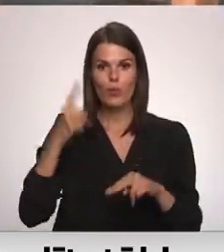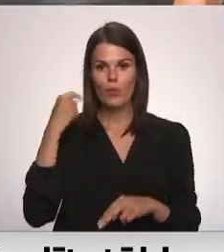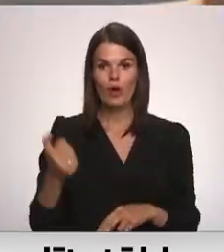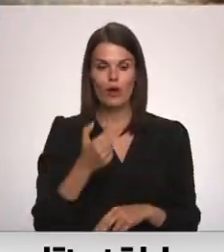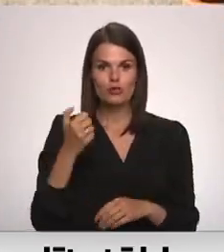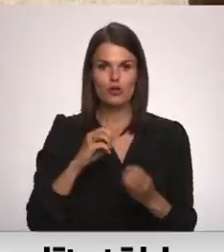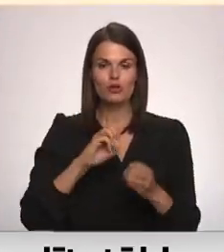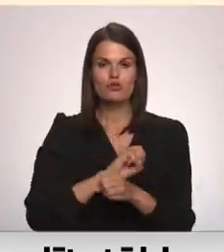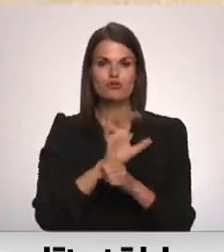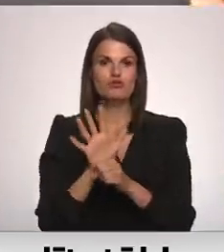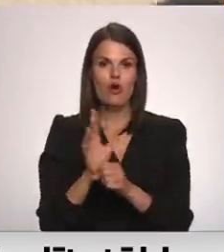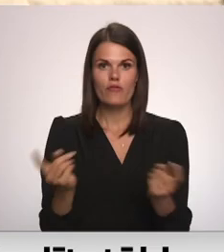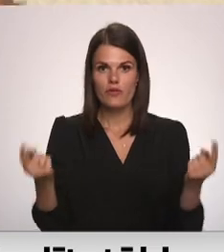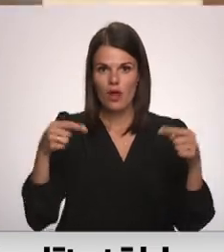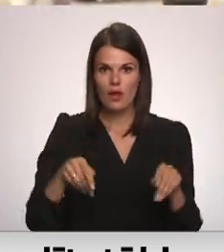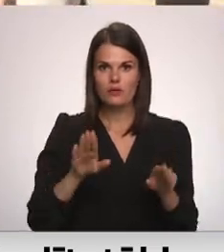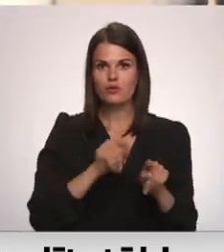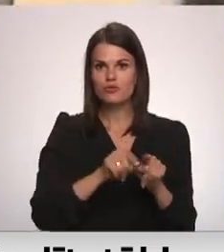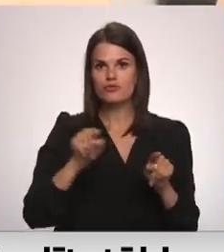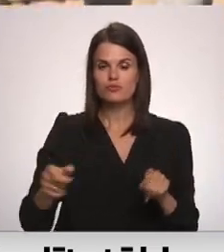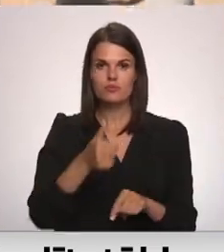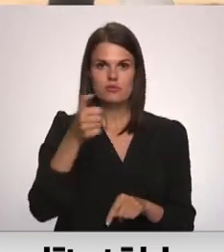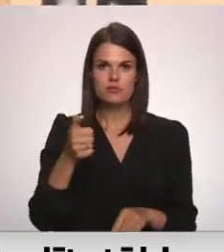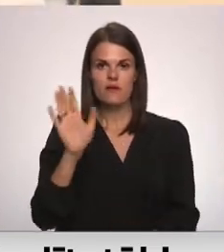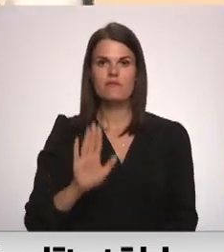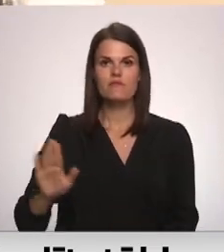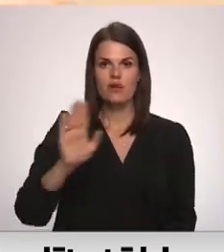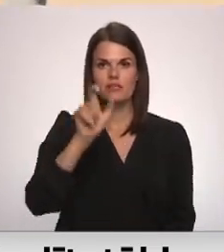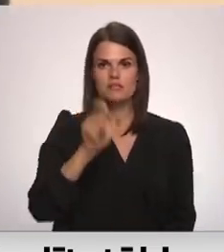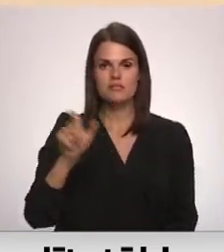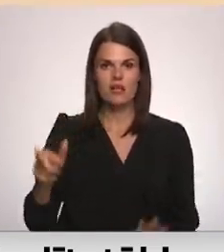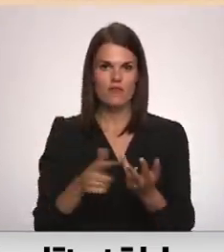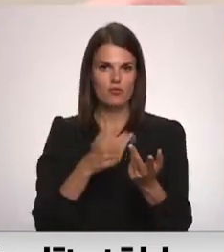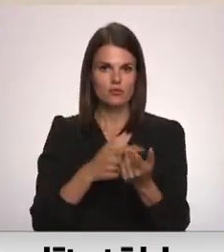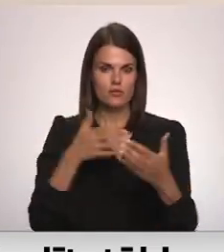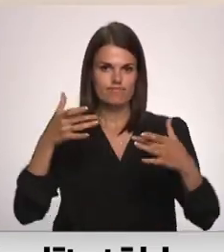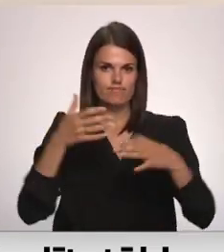Covida krīzes laikā. Pa šiem gadiem valsts iedzīvotāju skaits samazinājies par